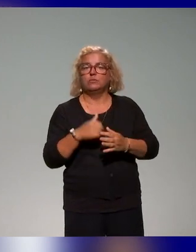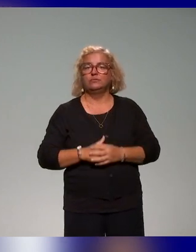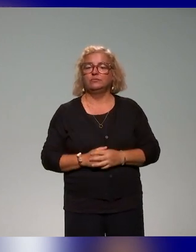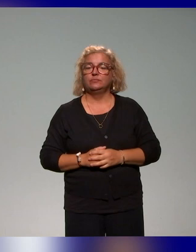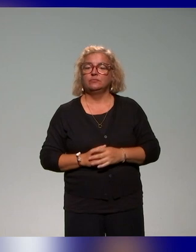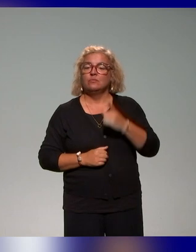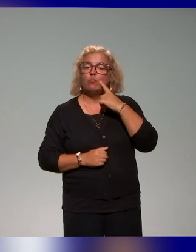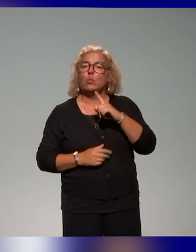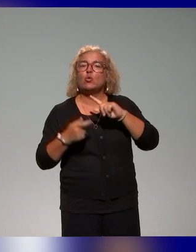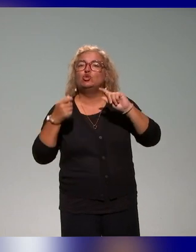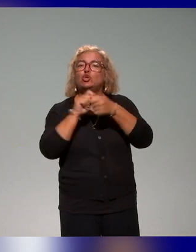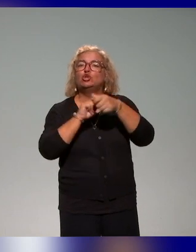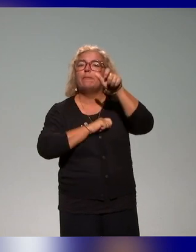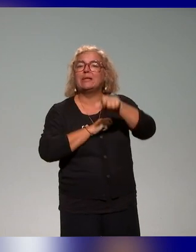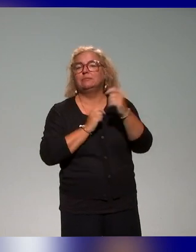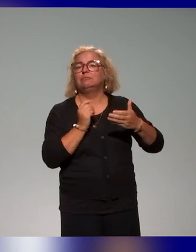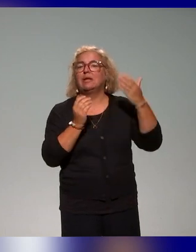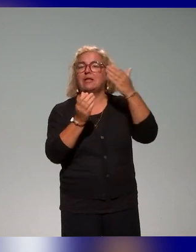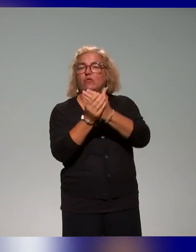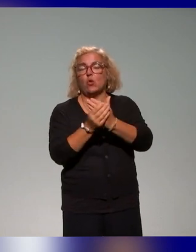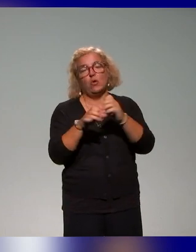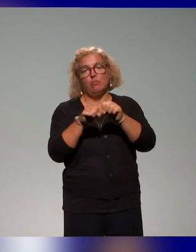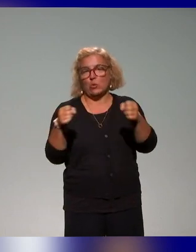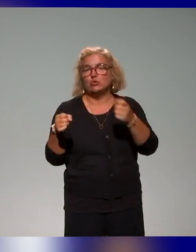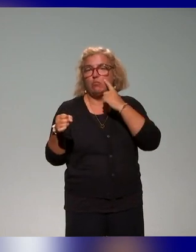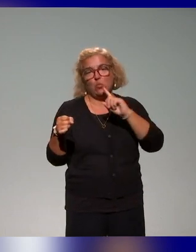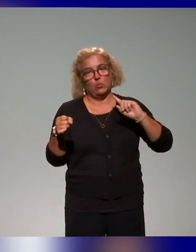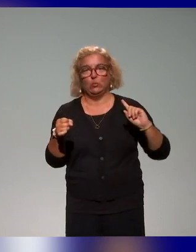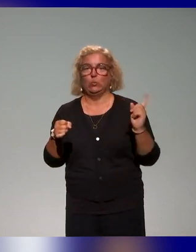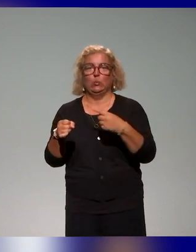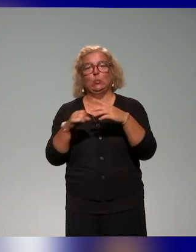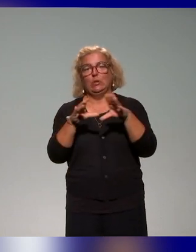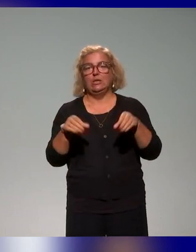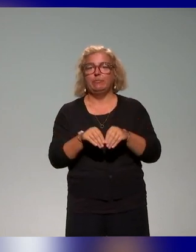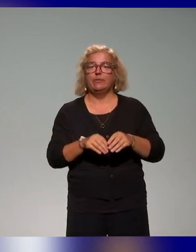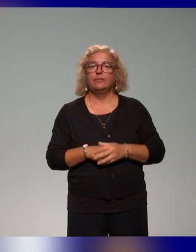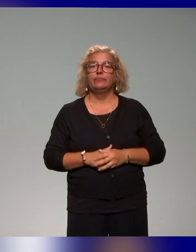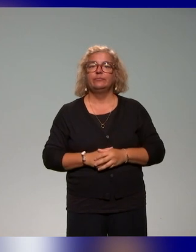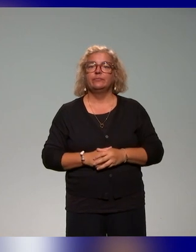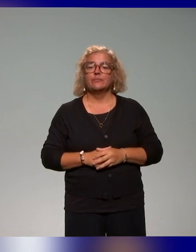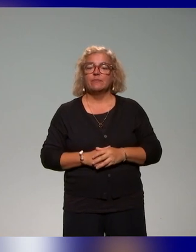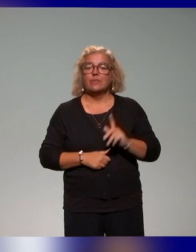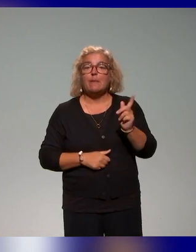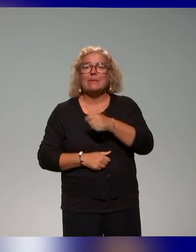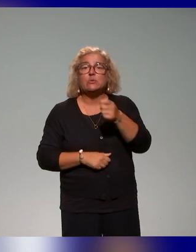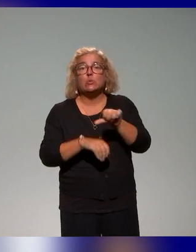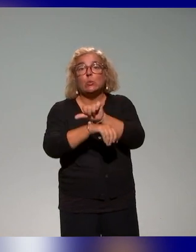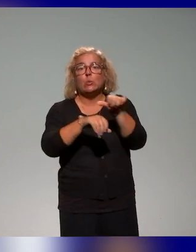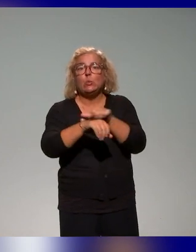changer les intervenants et puis tout simplement de faire une pause. Évidemment, on va rester sur notre fin, parce qu'en une heure et